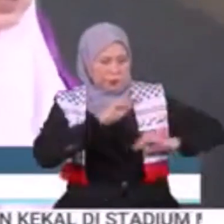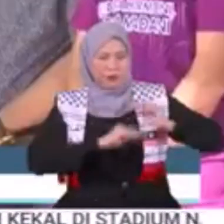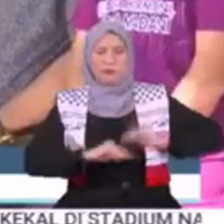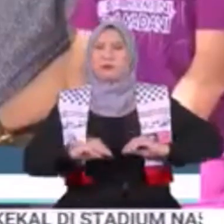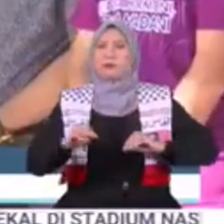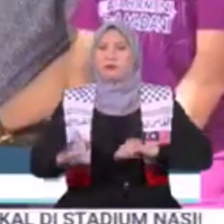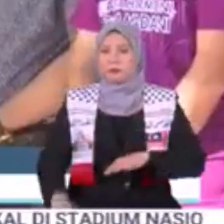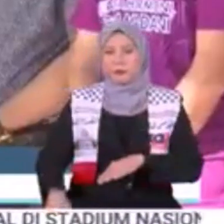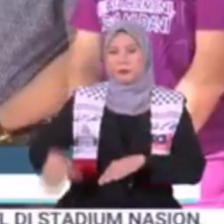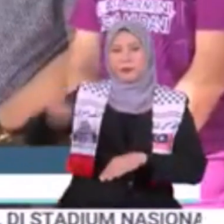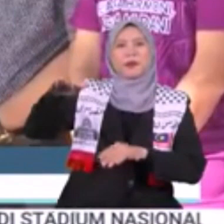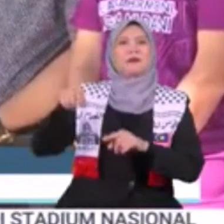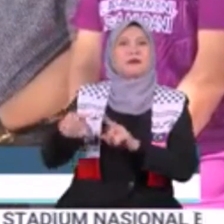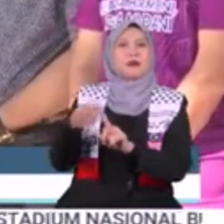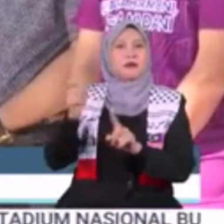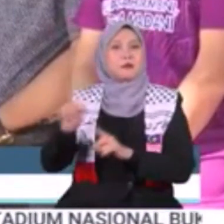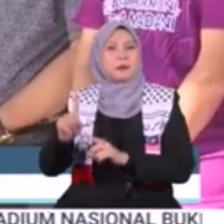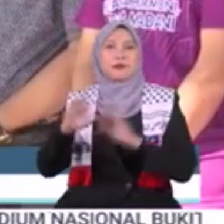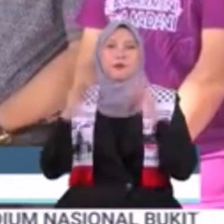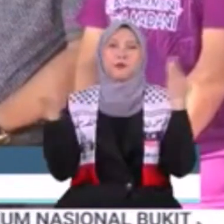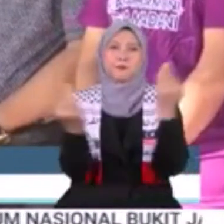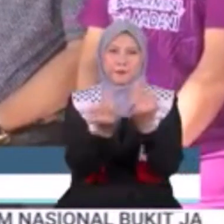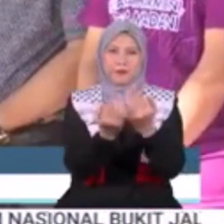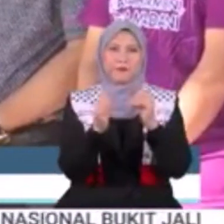daripada institusi keluarga.